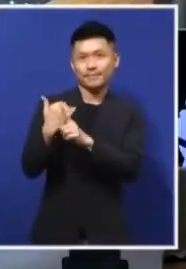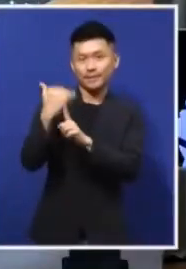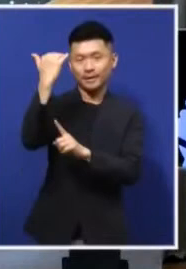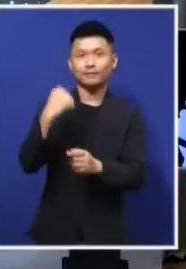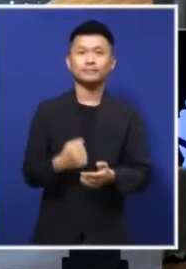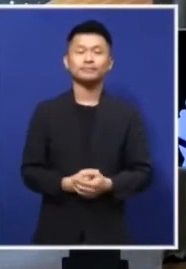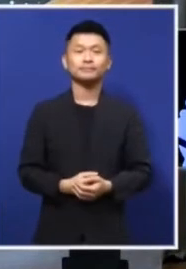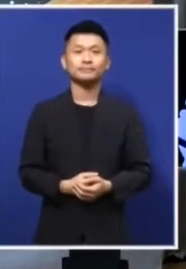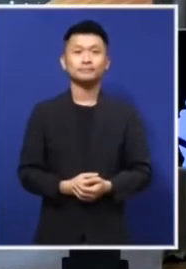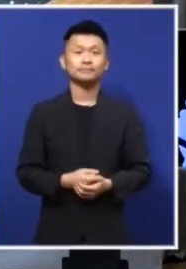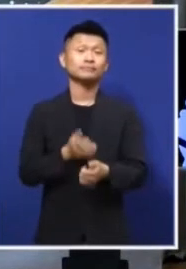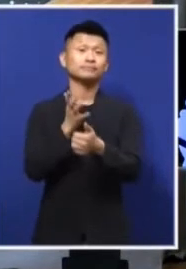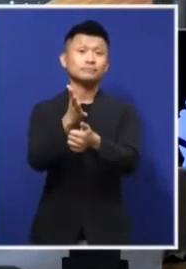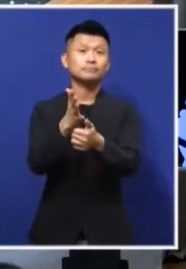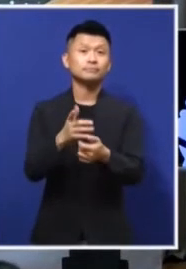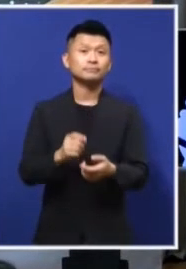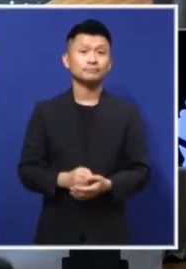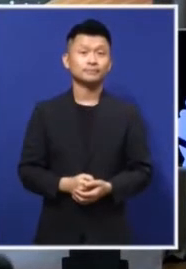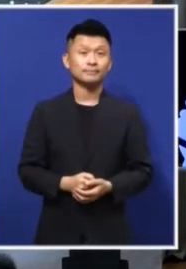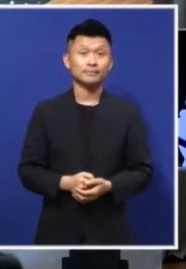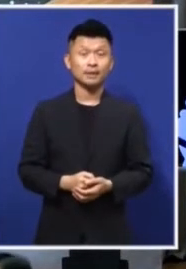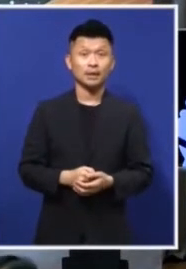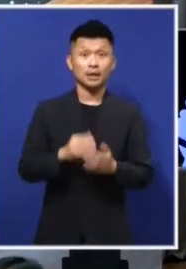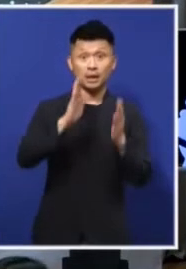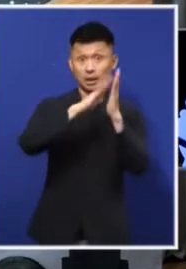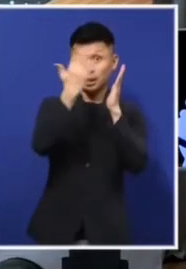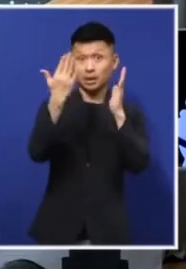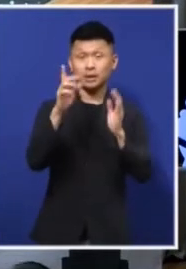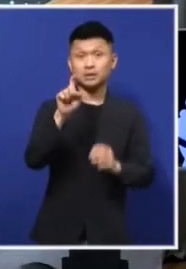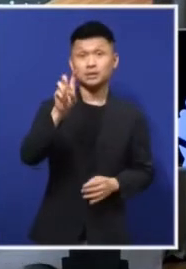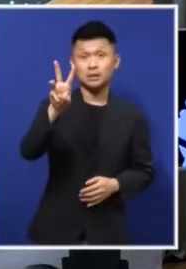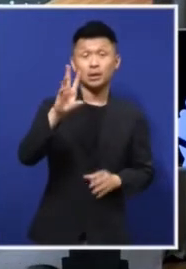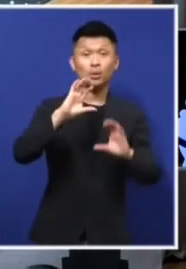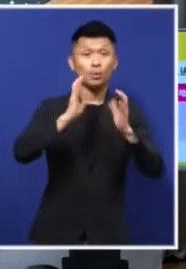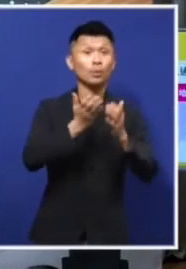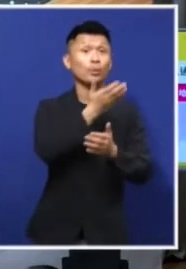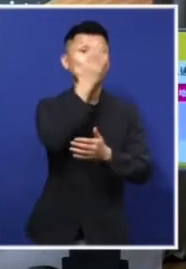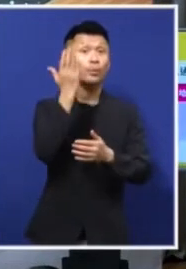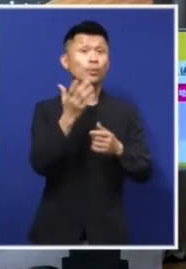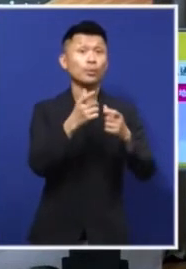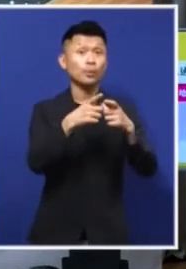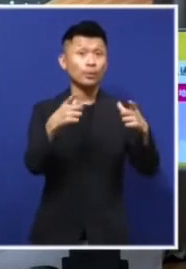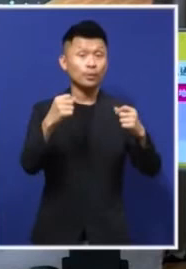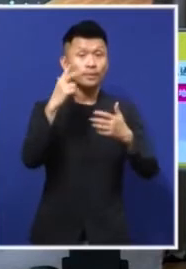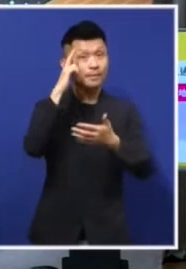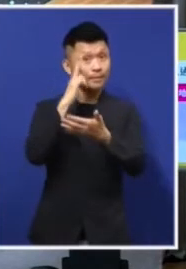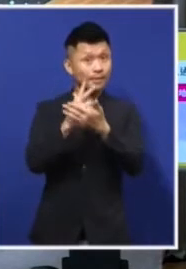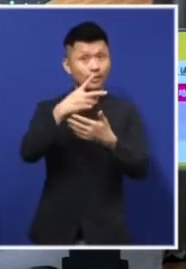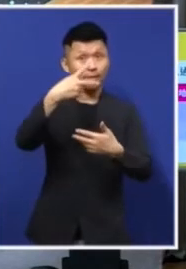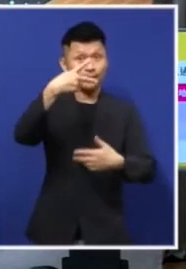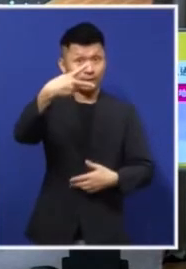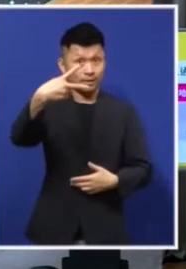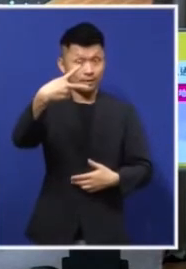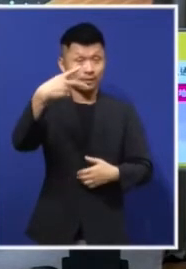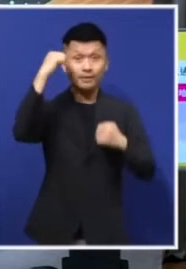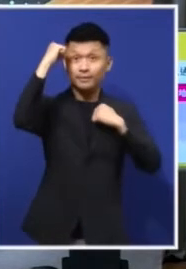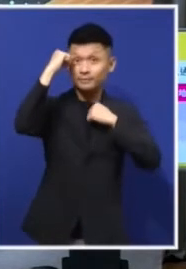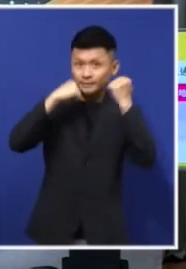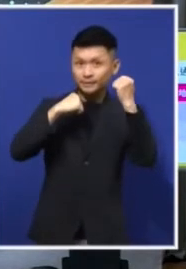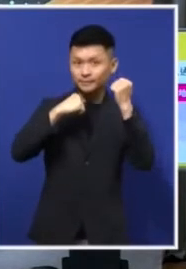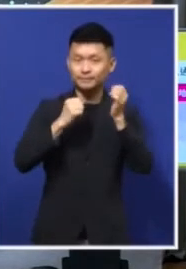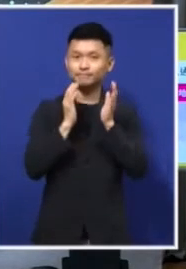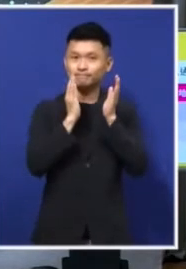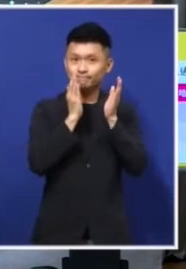所以那个像比如说，因为那个第13页有说，比如说国旅券是每周二上午，所以每周二上午就是专门